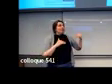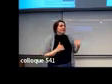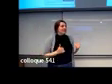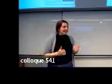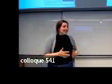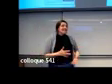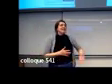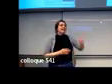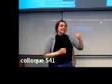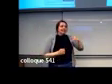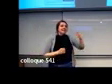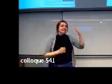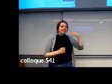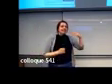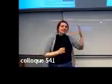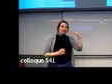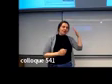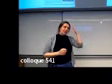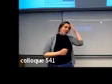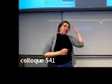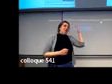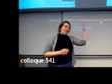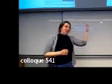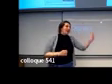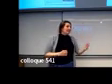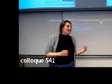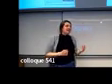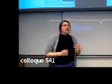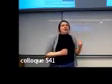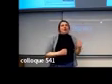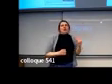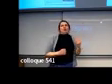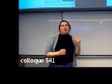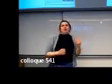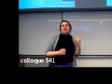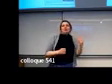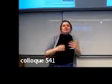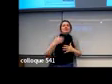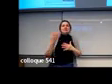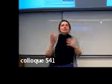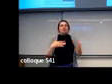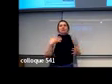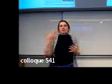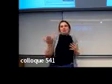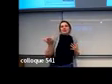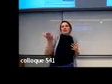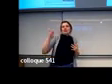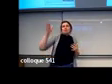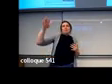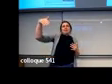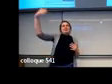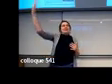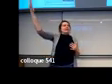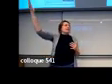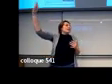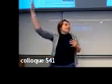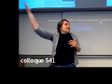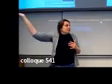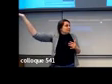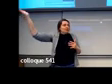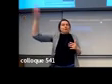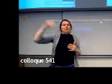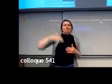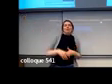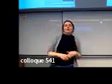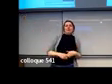revues à se professionnaliser, à acquérir certaines bonnes pratiques. Donc, même si on a des bibliothécaires qui sont peut-être